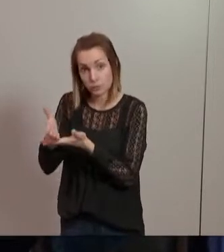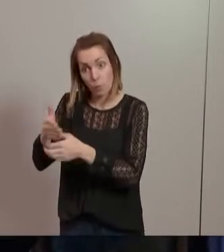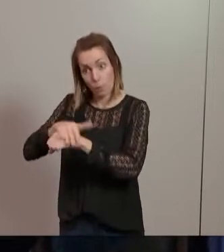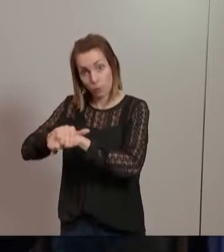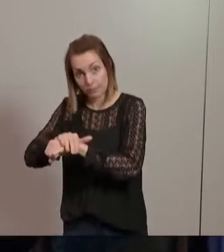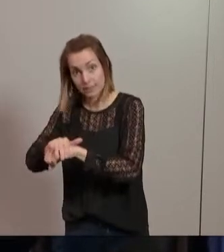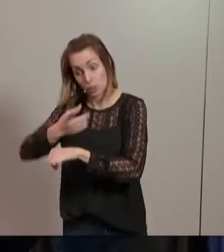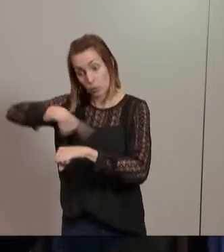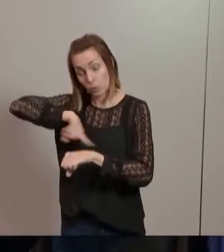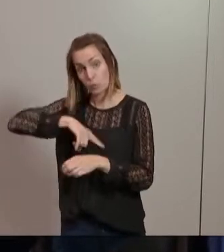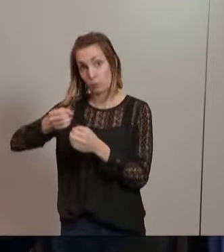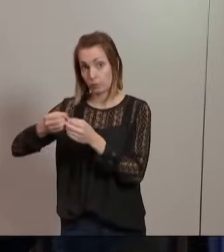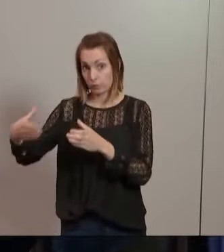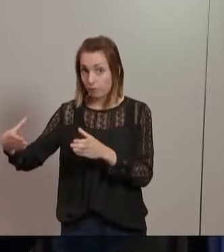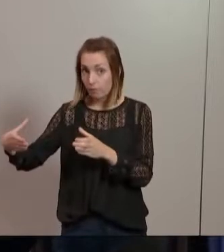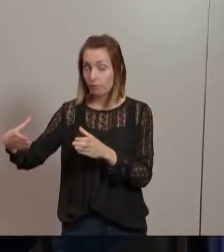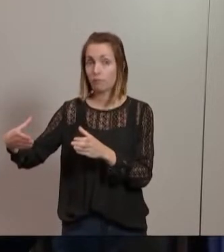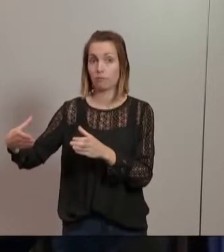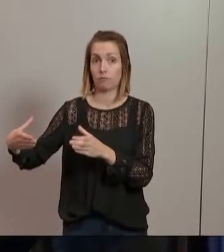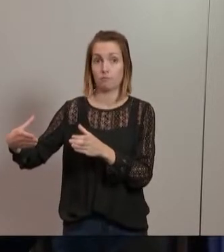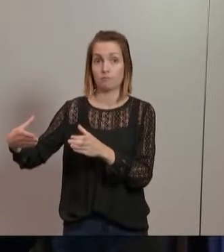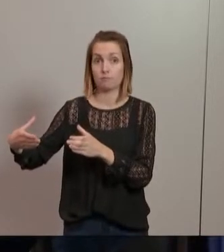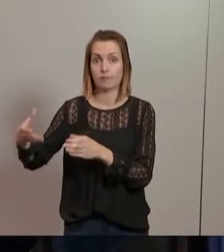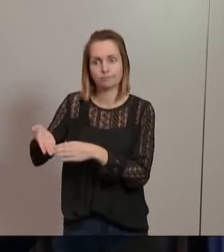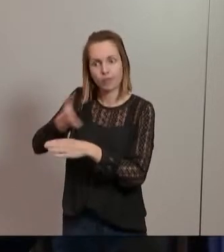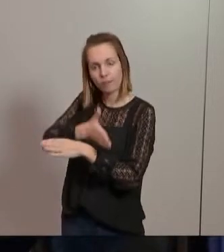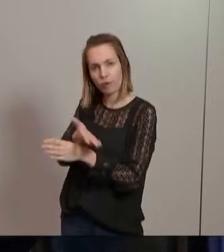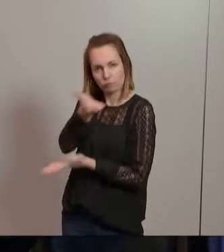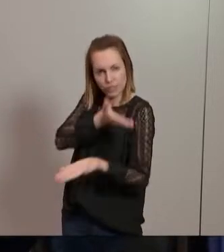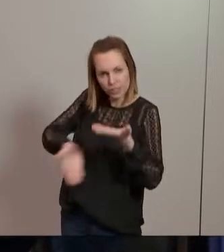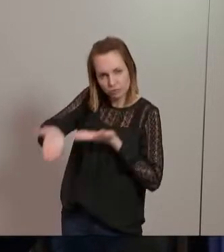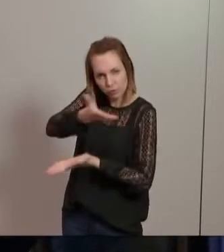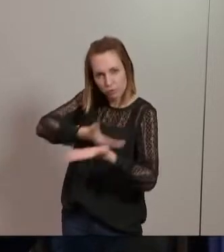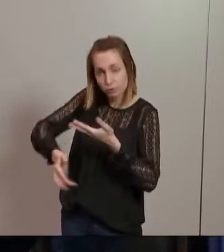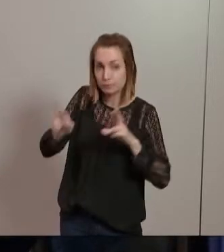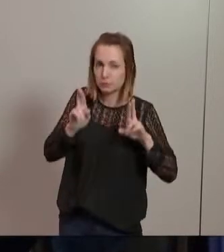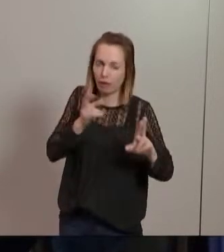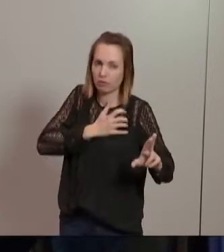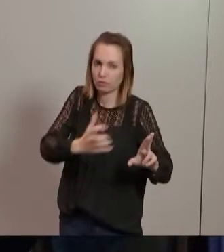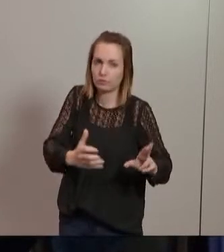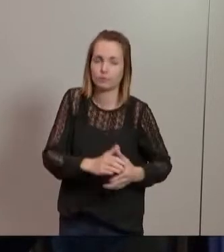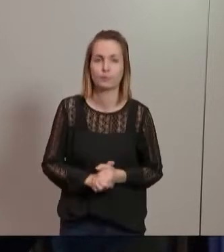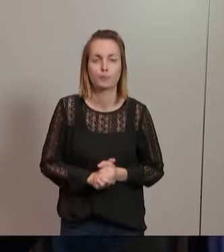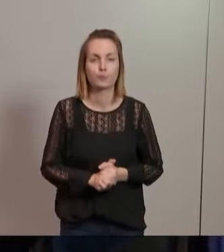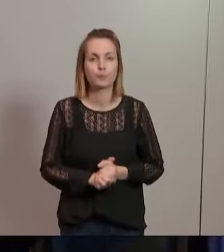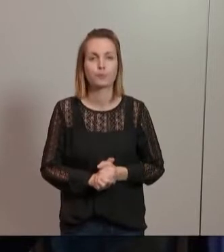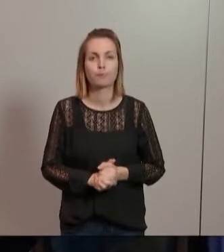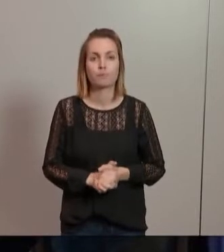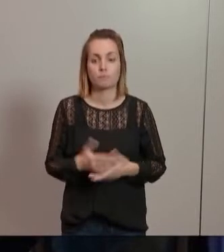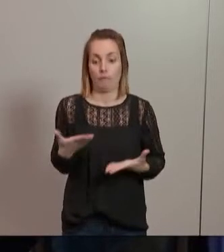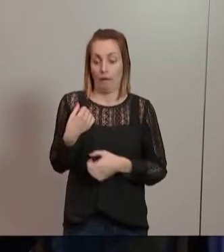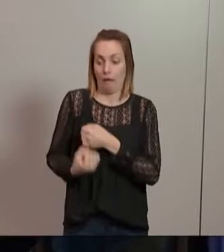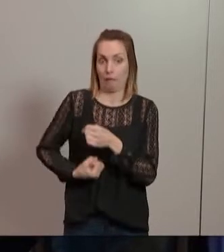nous, la majorité, mais qui doit faire l'objet d'une discussion et d'échanges que j'espère nourris. Tout au long de